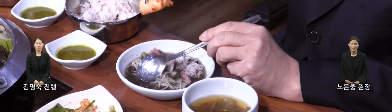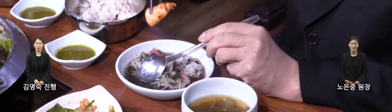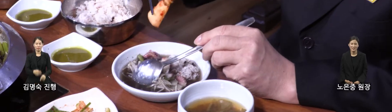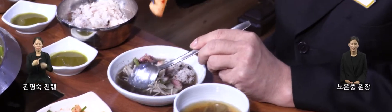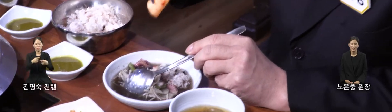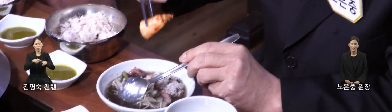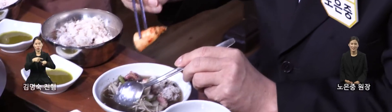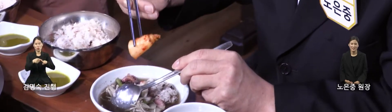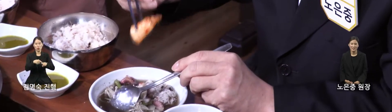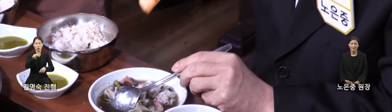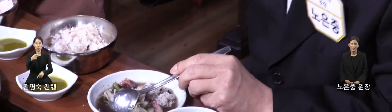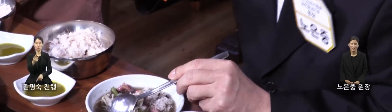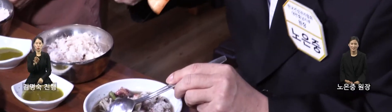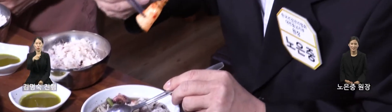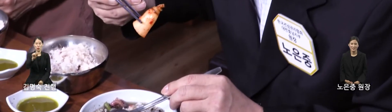총각무